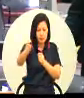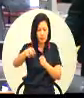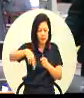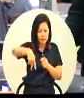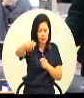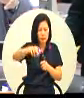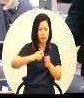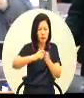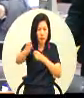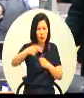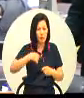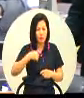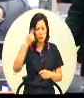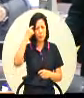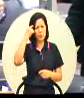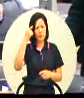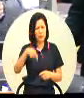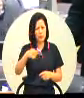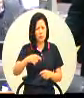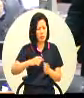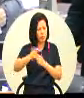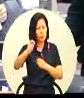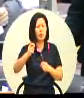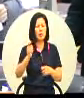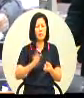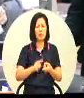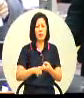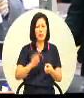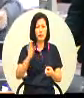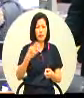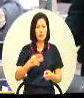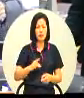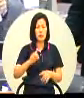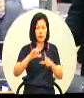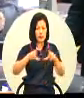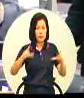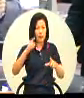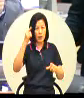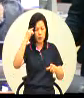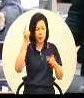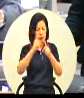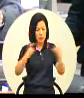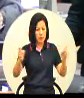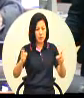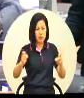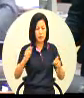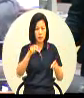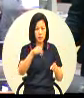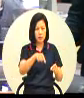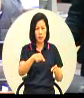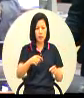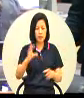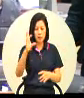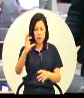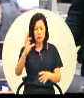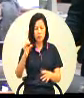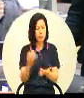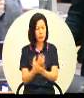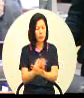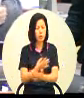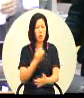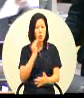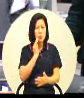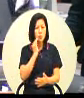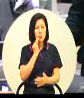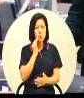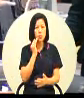650公尺，我个人嘛认为伤远。啊，如果大家是迄个所在，厕所是无够。如果伊要愿意无